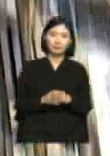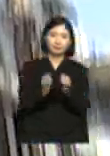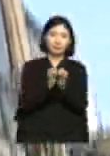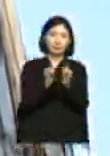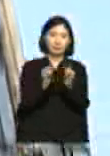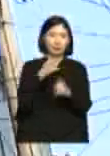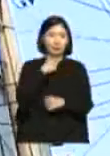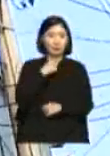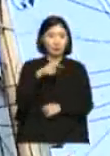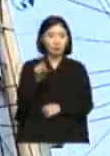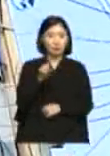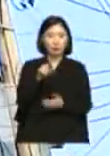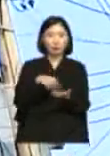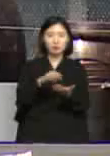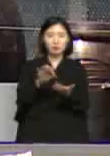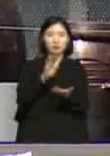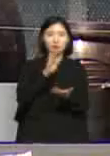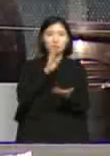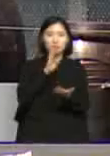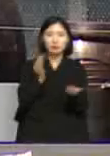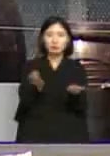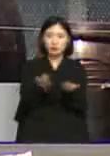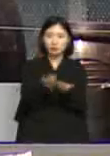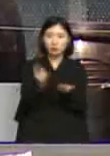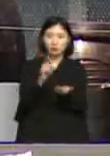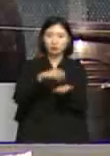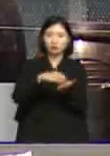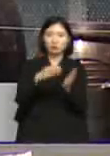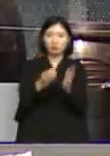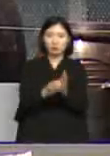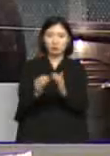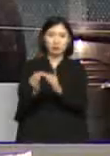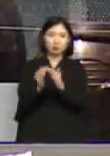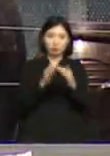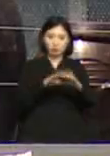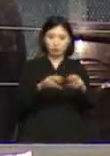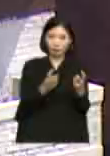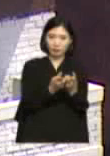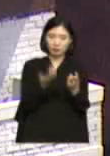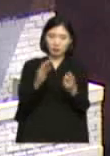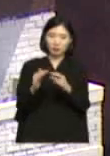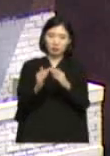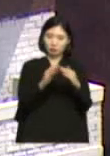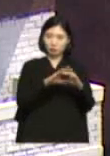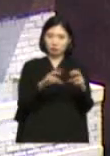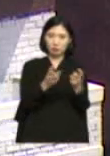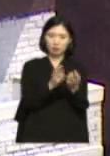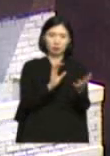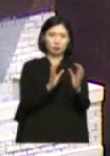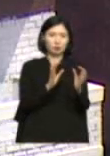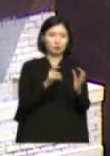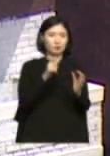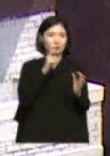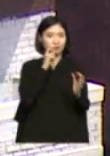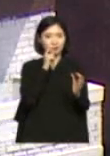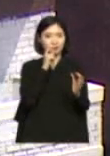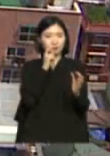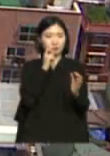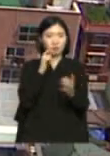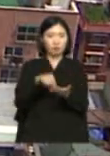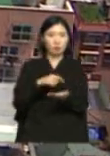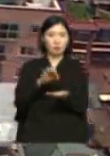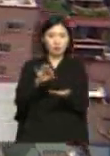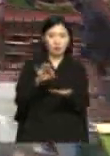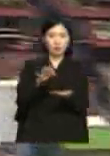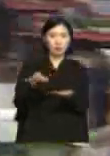주민들이 원하는 건 보상과 현실화 또는 적절한 이주 대책입니다. 하지만 이주 대책은 논의조차 되지 않고 있고